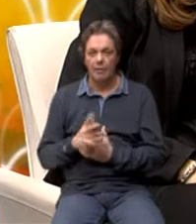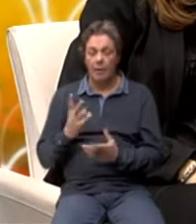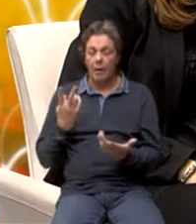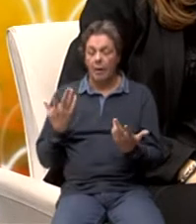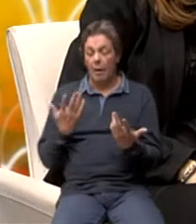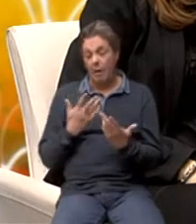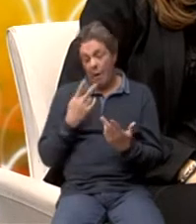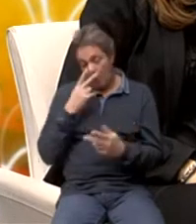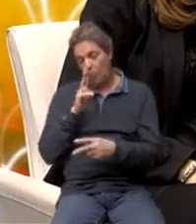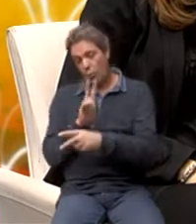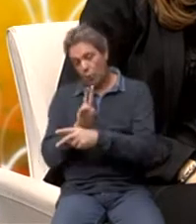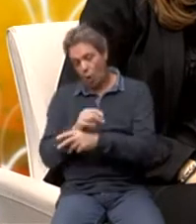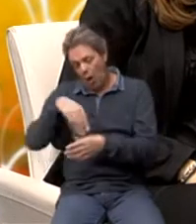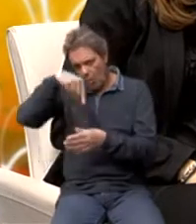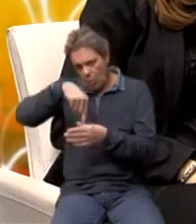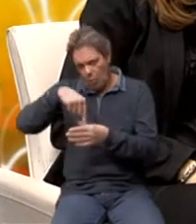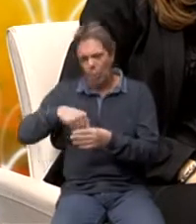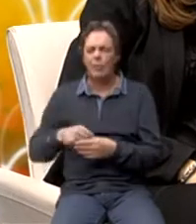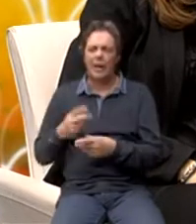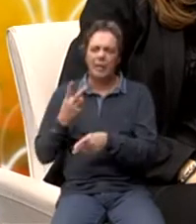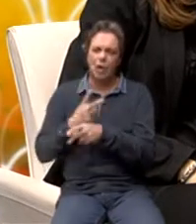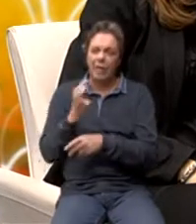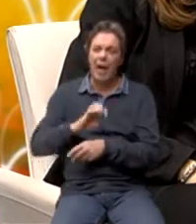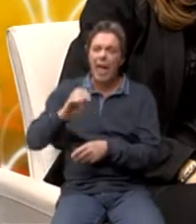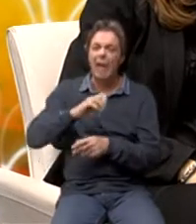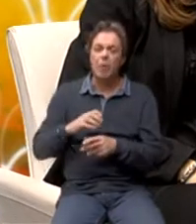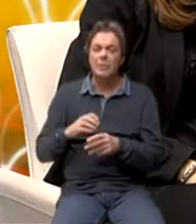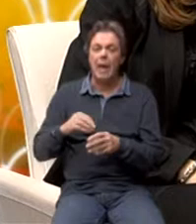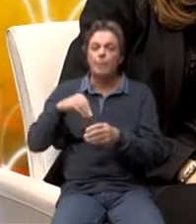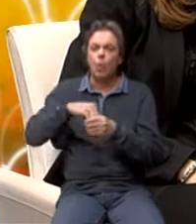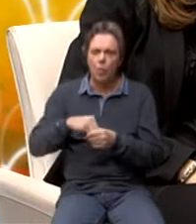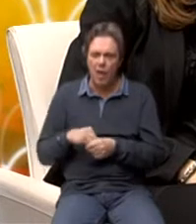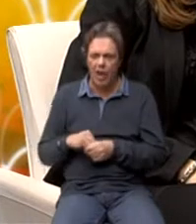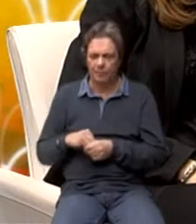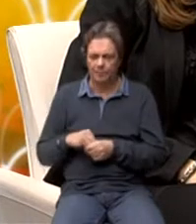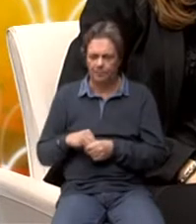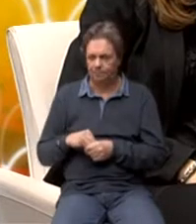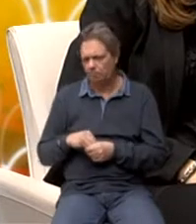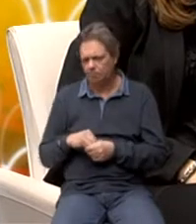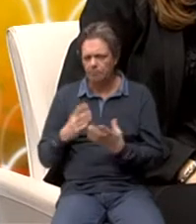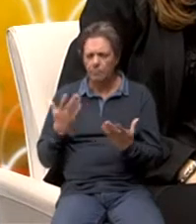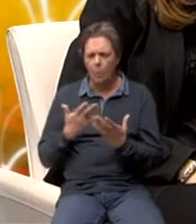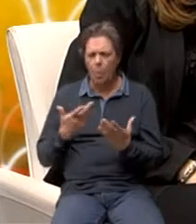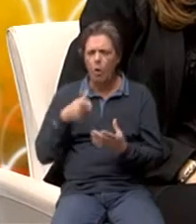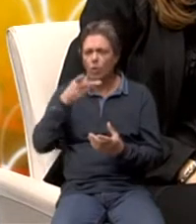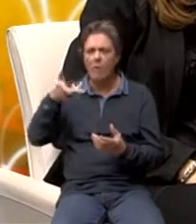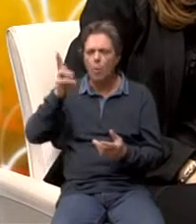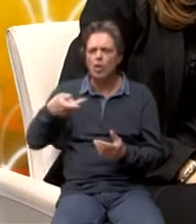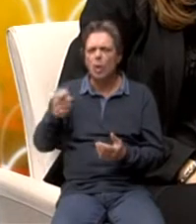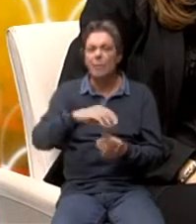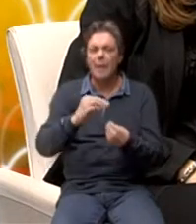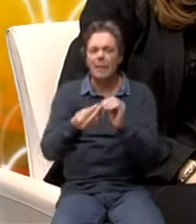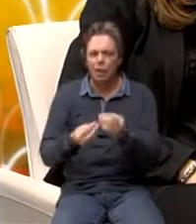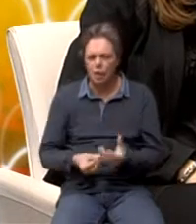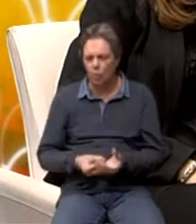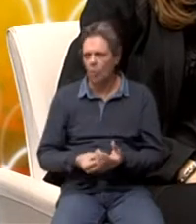kontrole unutar zemalja Europske unije, dakle, u principu ono što vam se nalazi na tržištu, a proizvedeno je